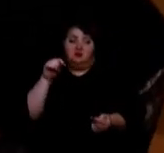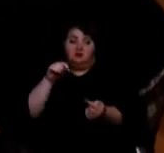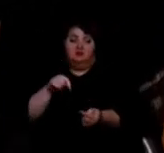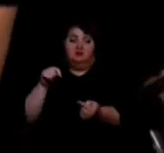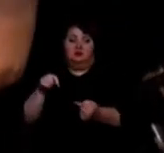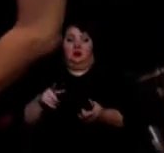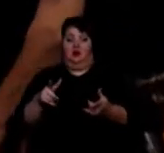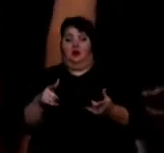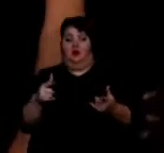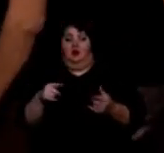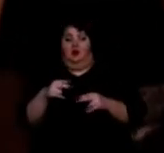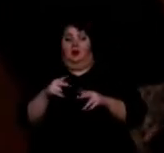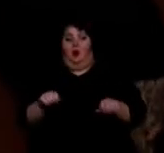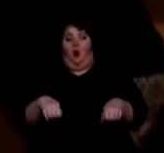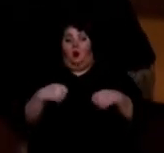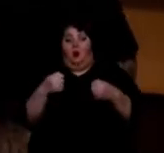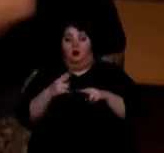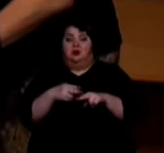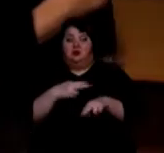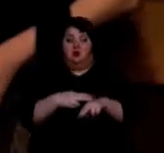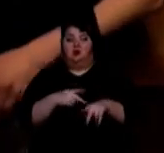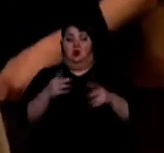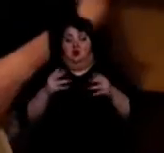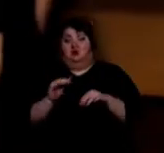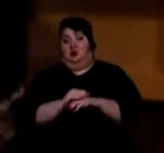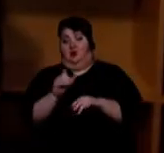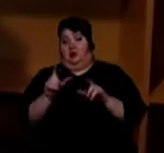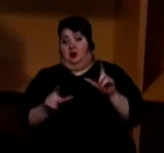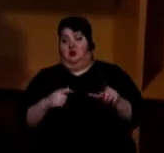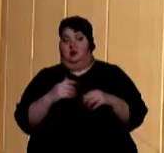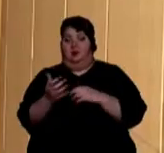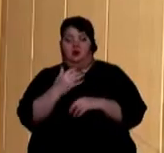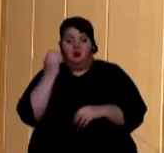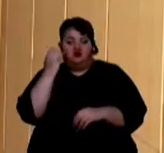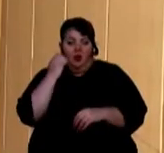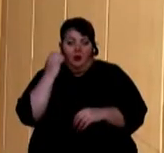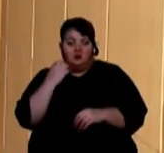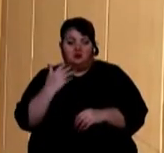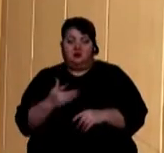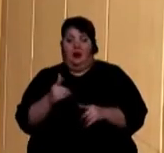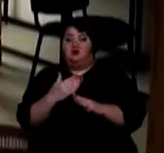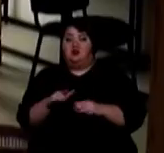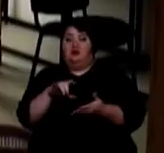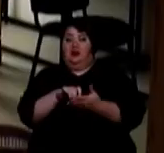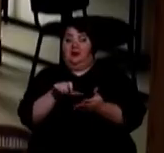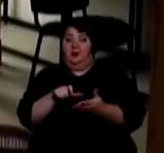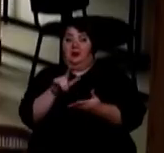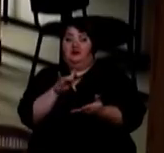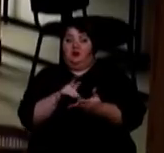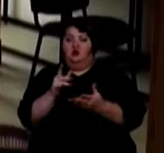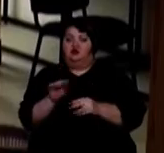всякі колготки, носочки. Ось ще нам добрі люди прислали шапочки. Частину кімнат у лайф-центрі